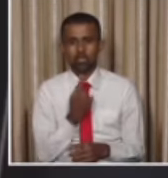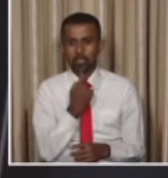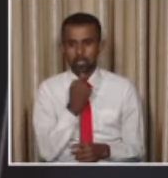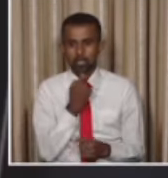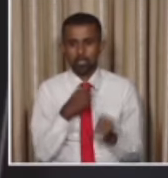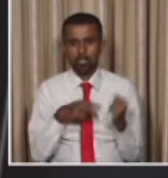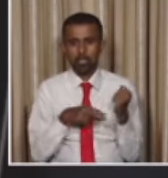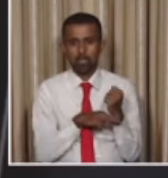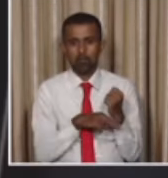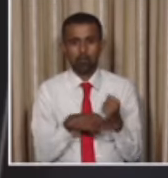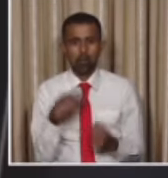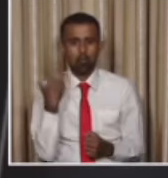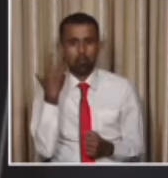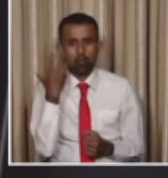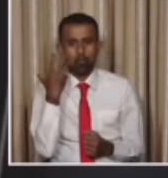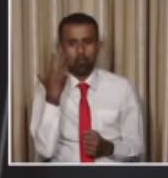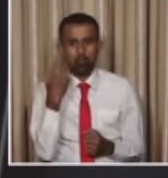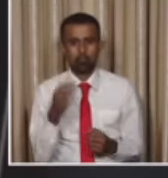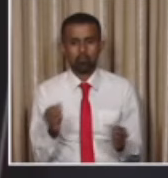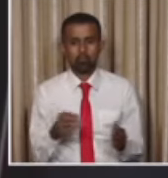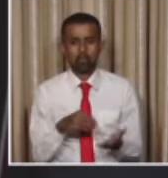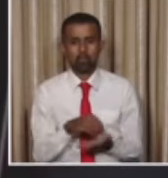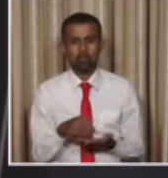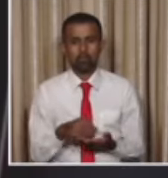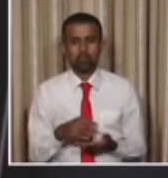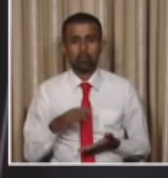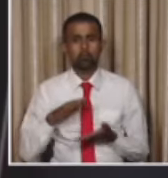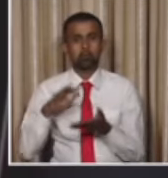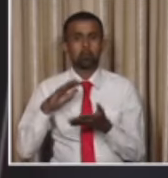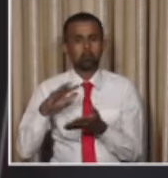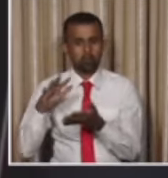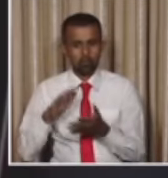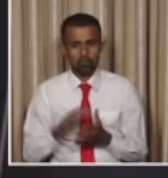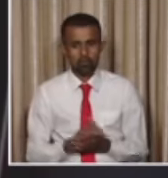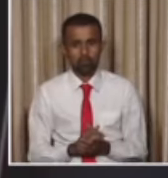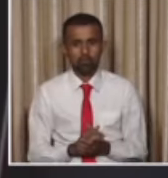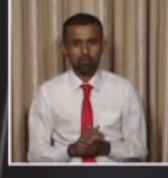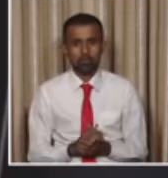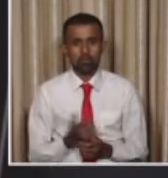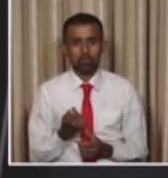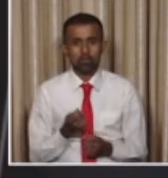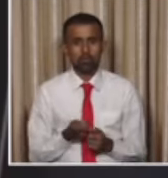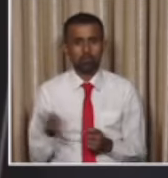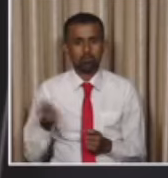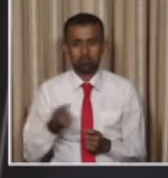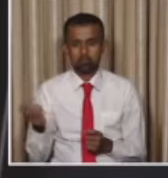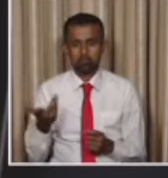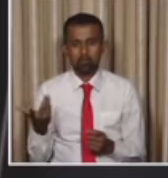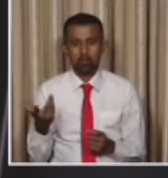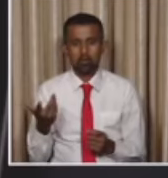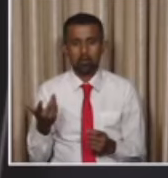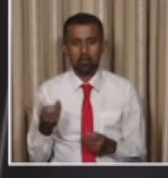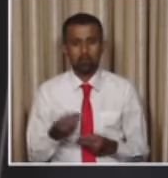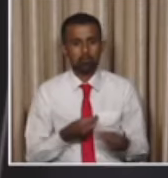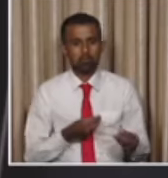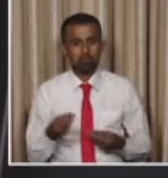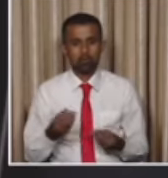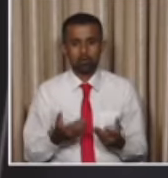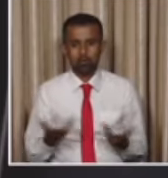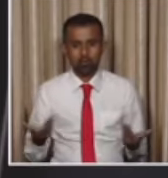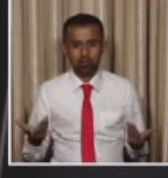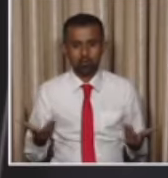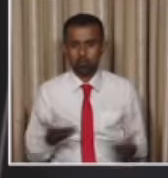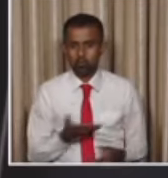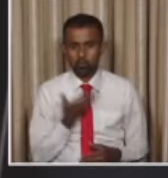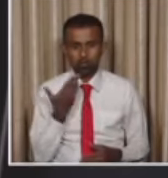රබර්, පොල්, සුළු කෘෂි භෝග අනිත් ඒවා අපනයනය කරන්න? එයාගේ සල්ලි ගෙවන්න නැතුව ඒ ජාත්‍යන්තර ගණදෙනු කරන්න නැතුව?